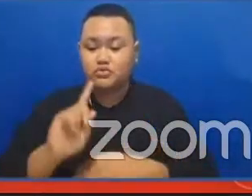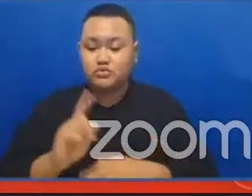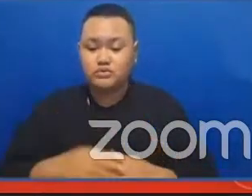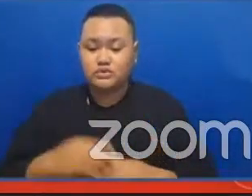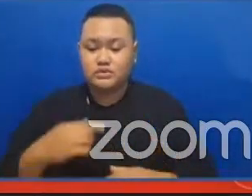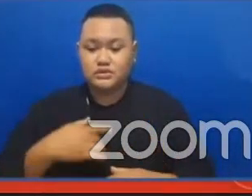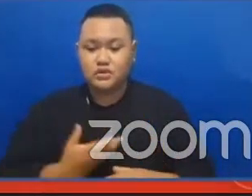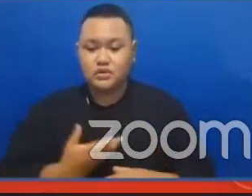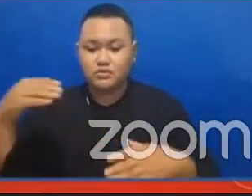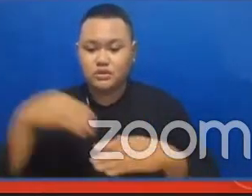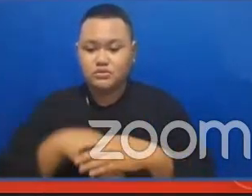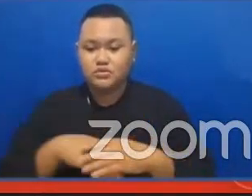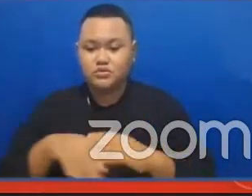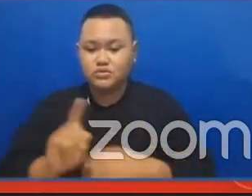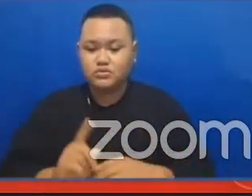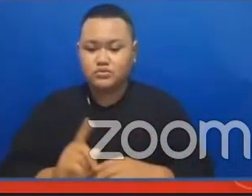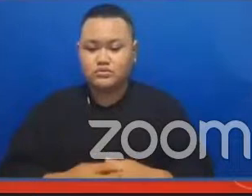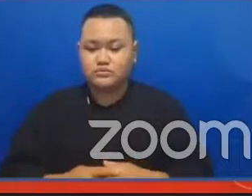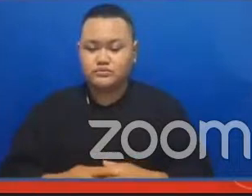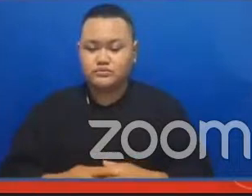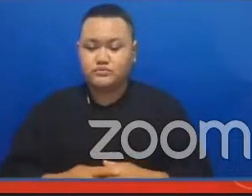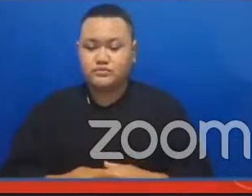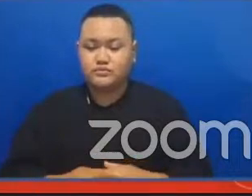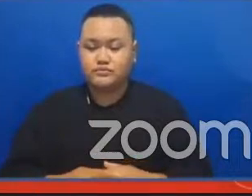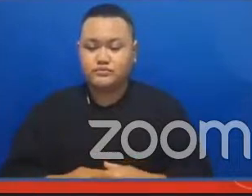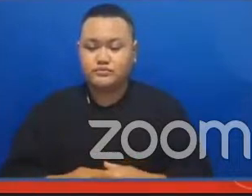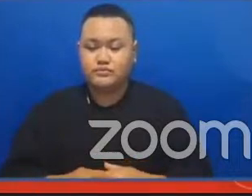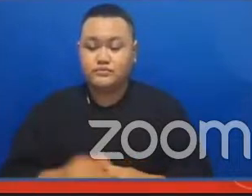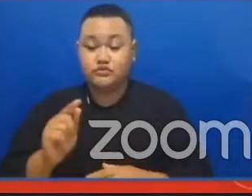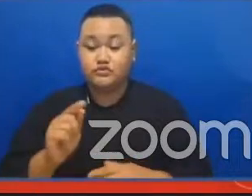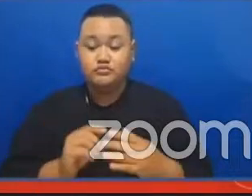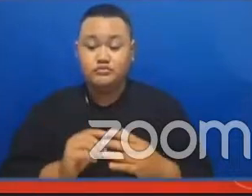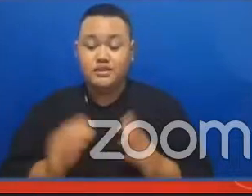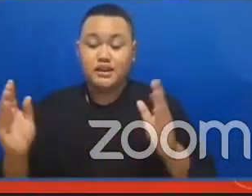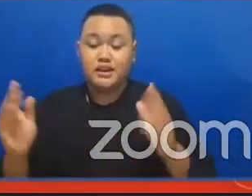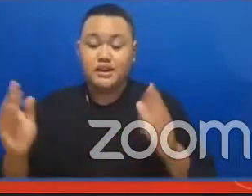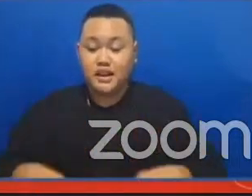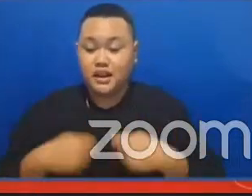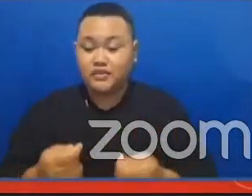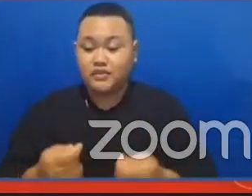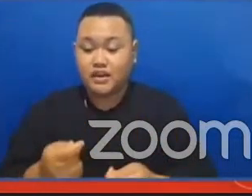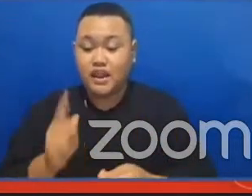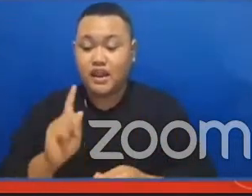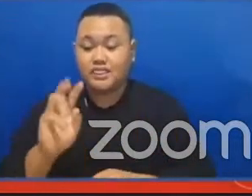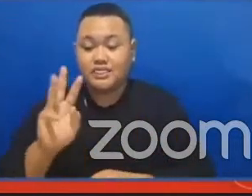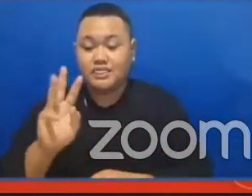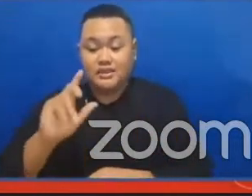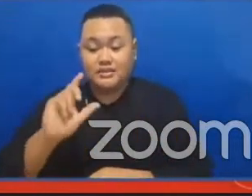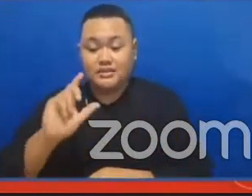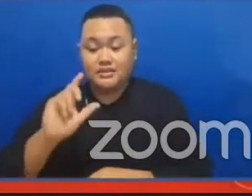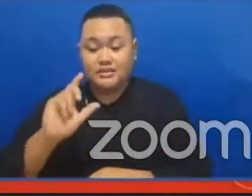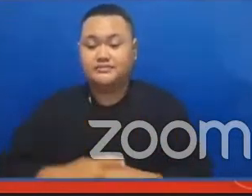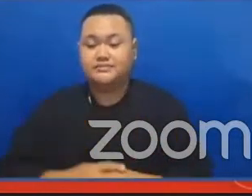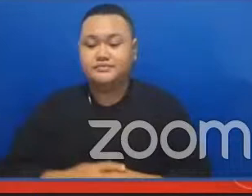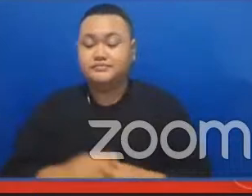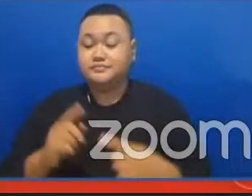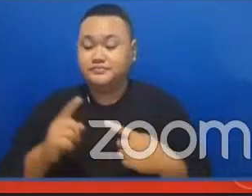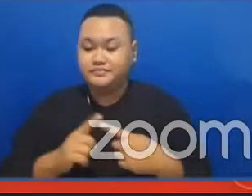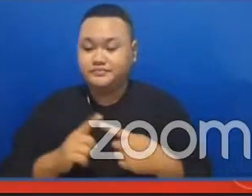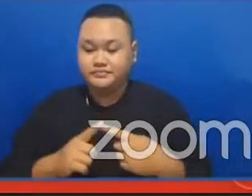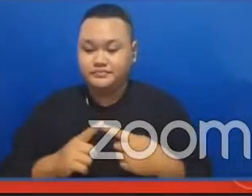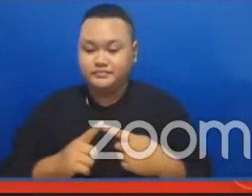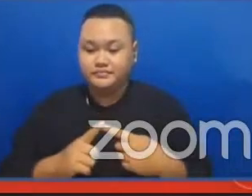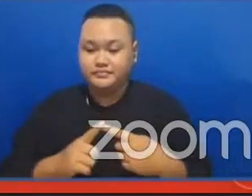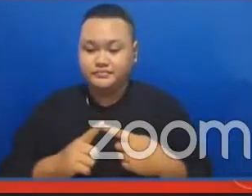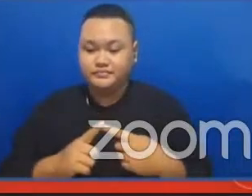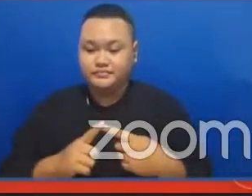login. Nah, untuk mendaftar di rumah belajar ada 3 cara Bapak Ibu. Yang pertama Bapak